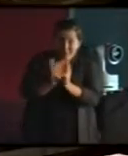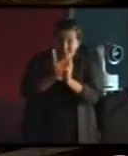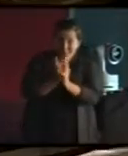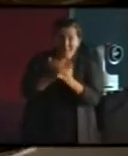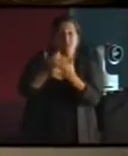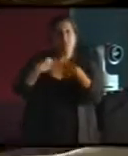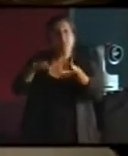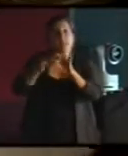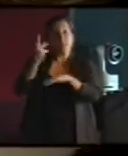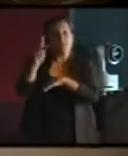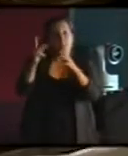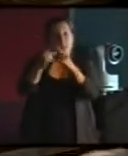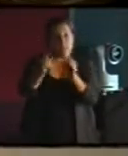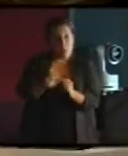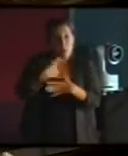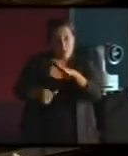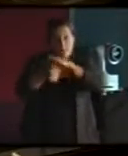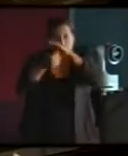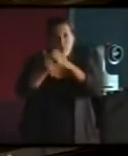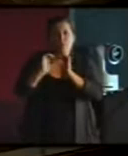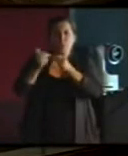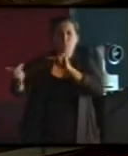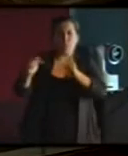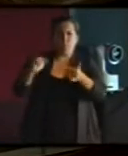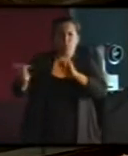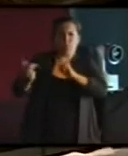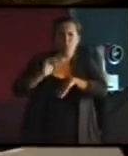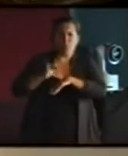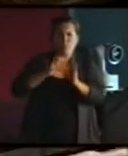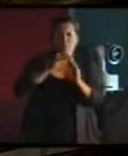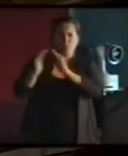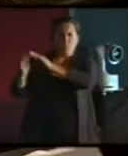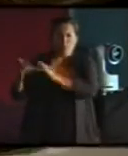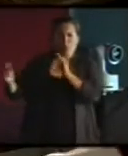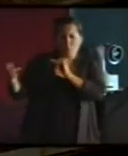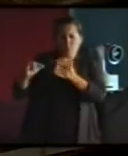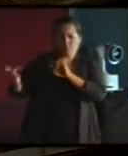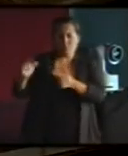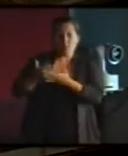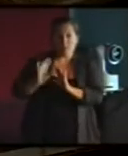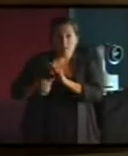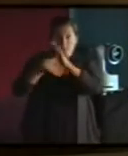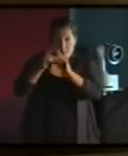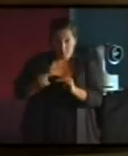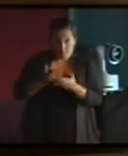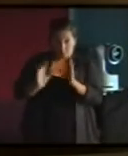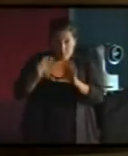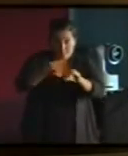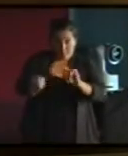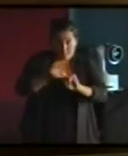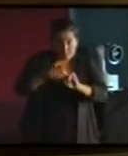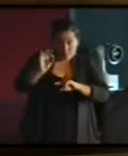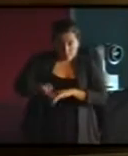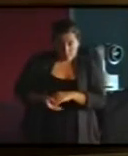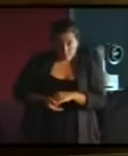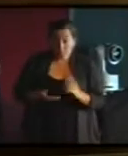Beyrouth, au Liban, compte tenu des oppositions qu'il a pu y avoir entre communautés. C'est le lieu important. En tout cas, moi qui ai